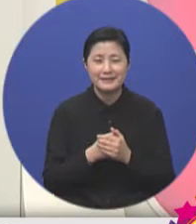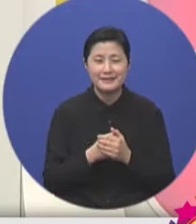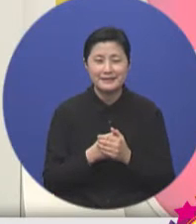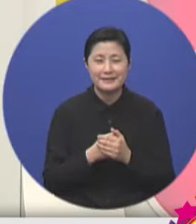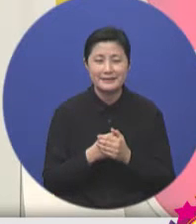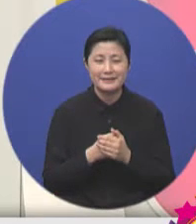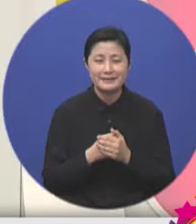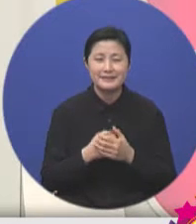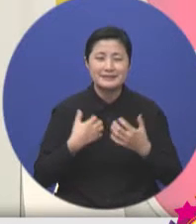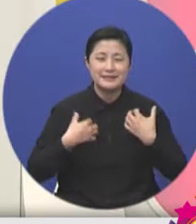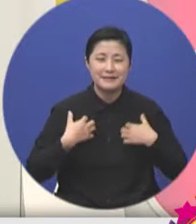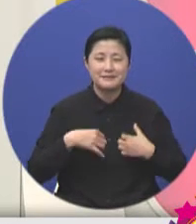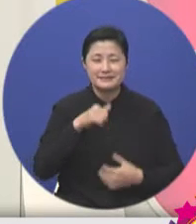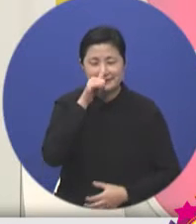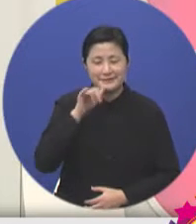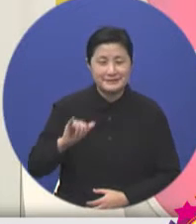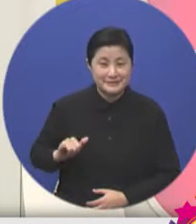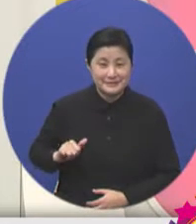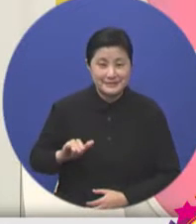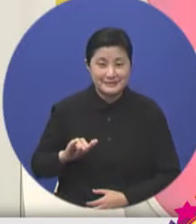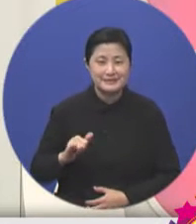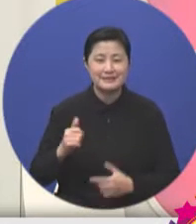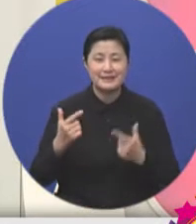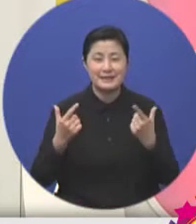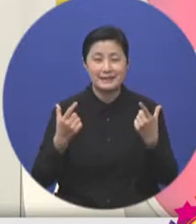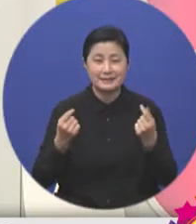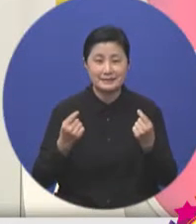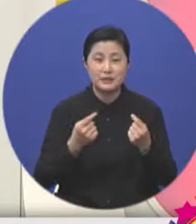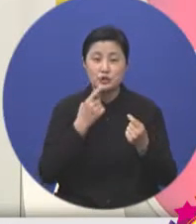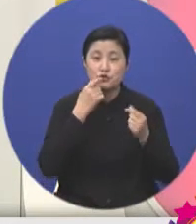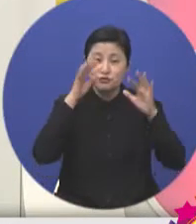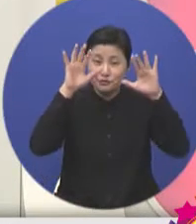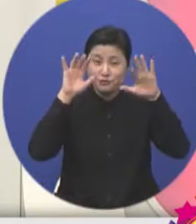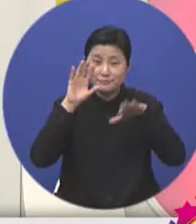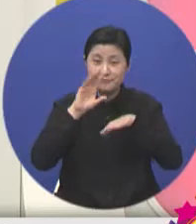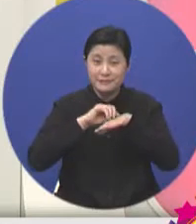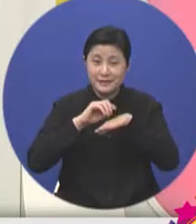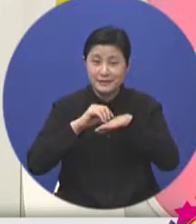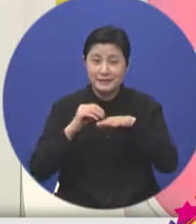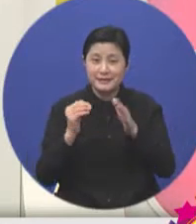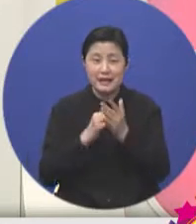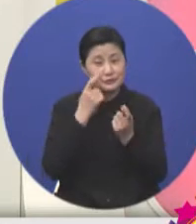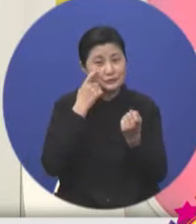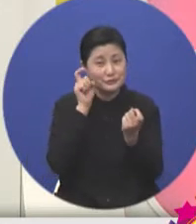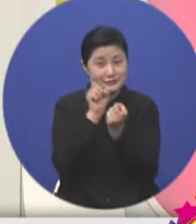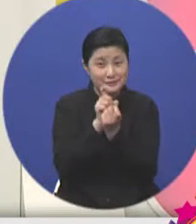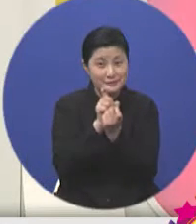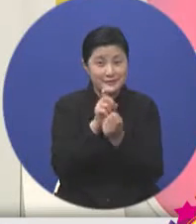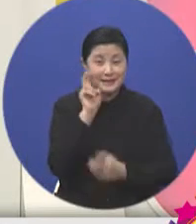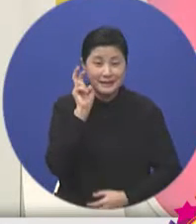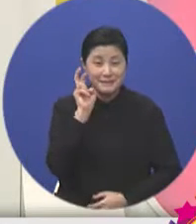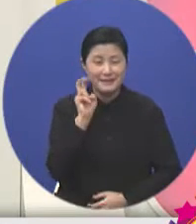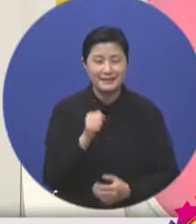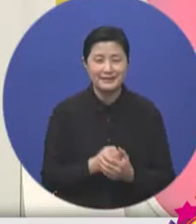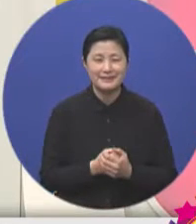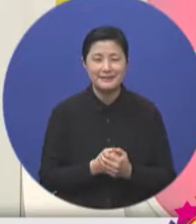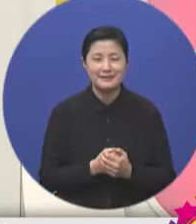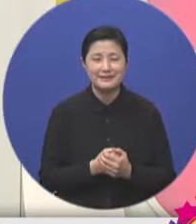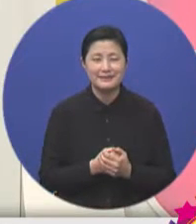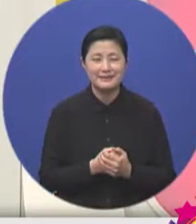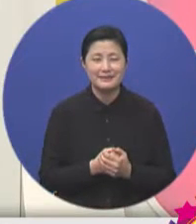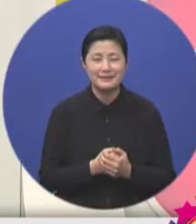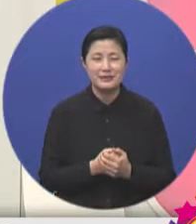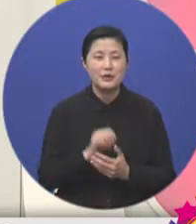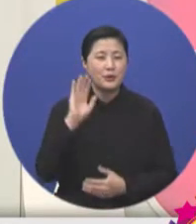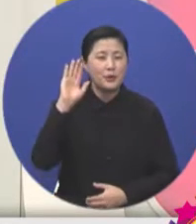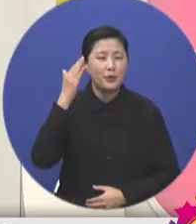그런 재미가 있어요. 눈 오는 날 네, 둘이 네. 눈 맞았구나. 네, 둘이 눈 맞고. 썸씽이 있었다잖아요.